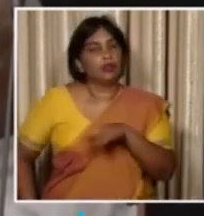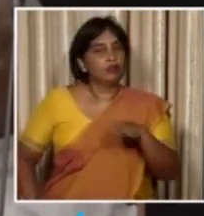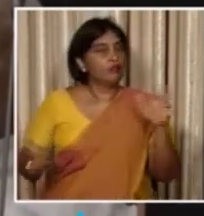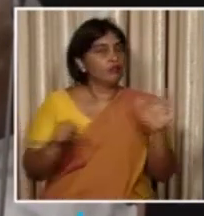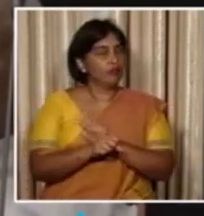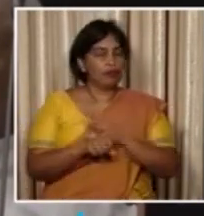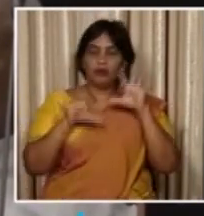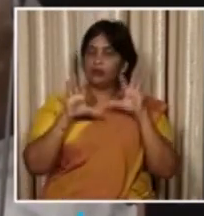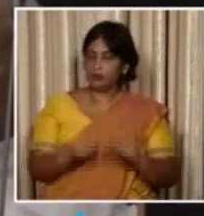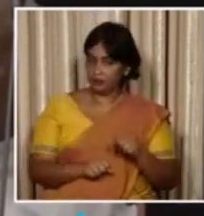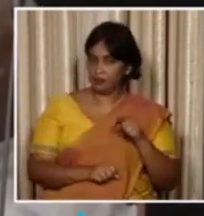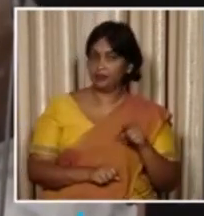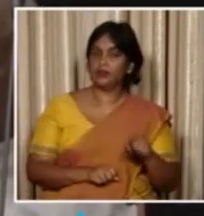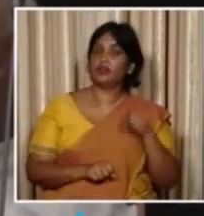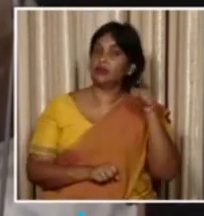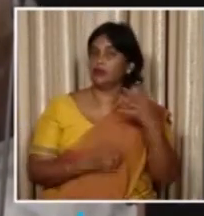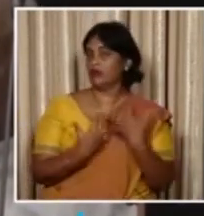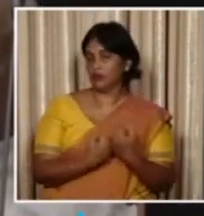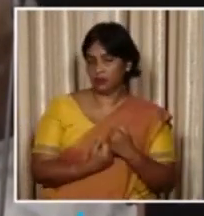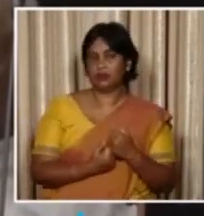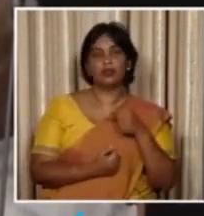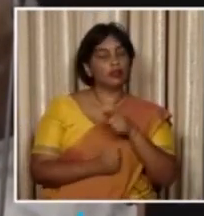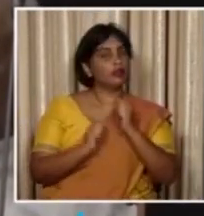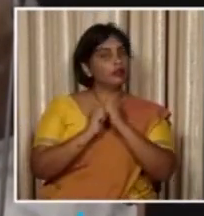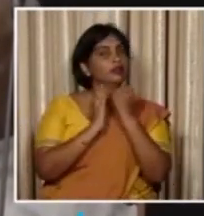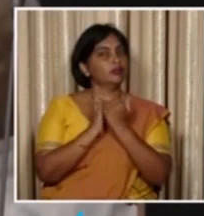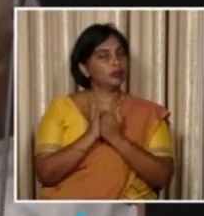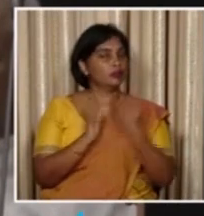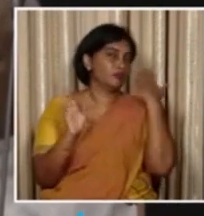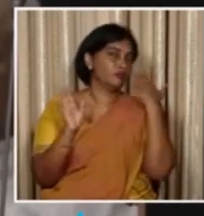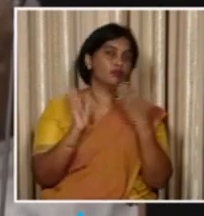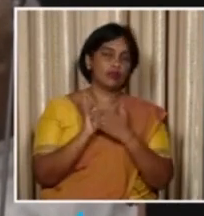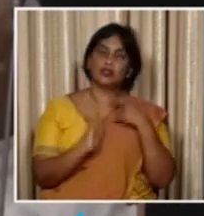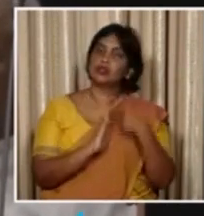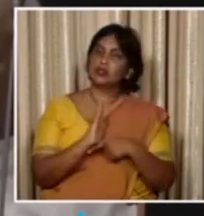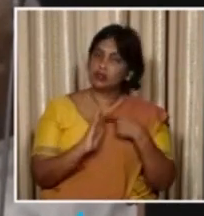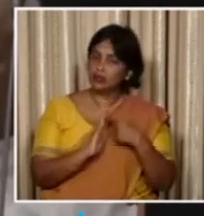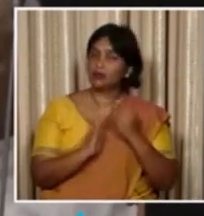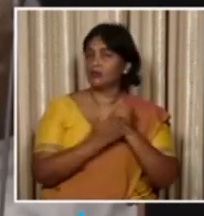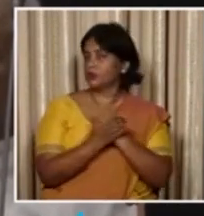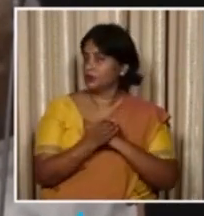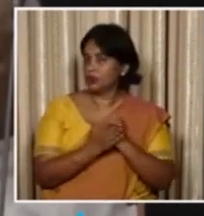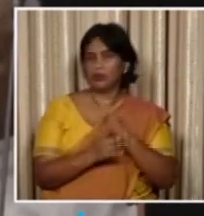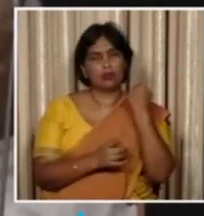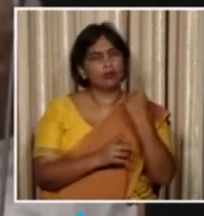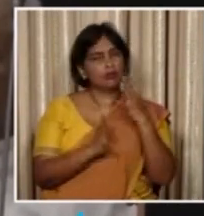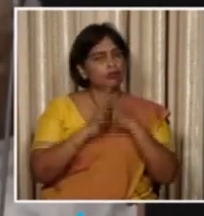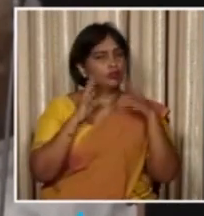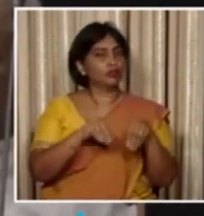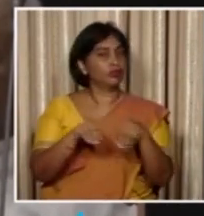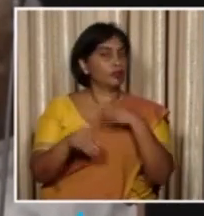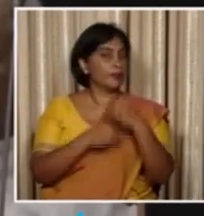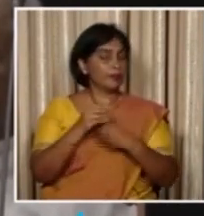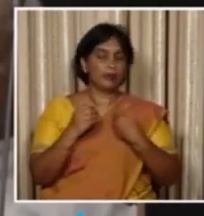පූර්ණ සින්නක්කර අයිතිය ඔවුන්ට ලැබෙනවා. මෙම වැඩසටහන පාදක කරගෙන ශ්‍රී ලංකාව පුරා දහස් ගණන් කෘෂි